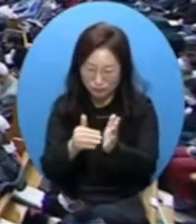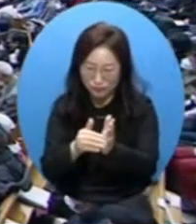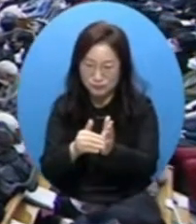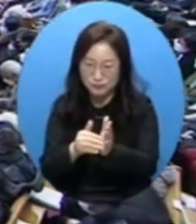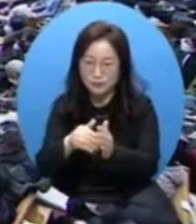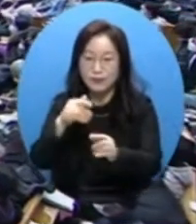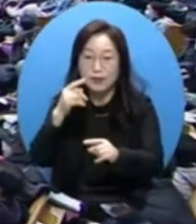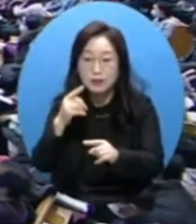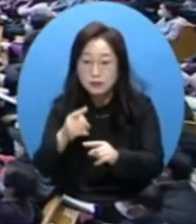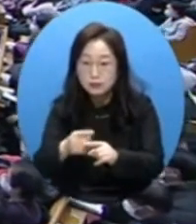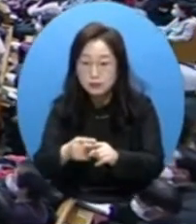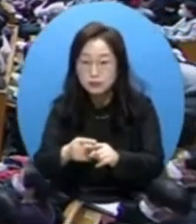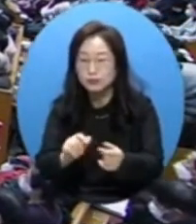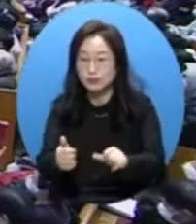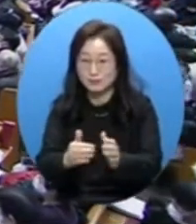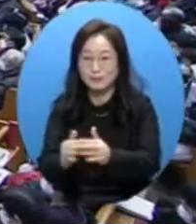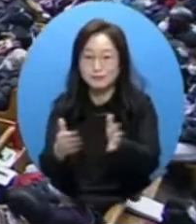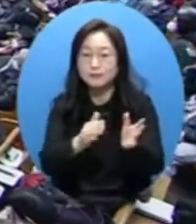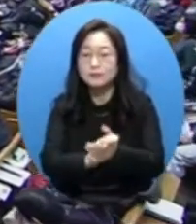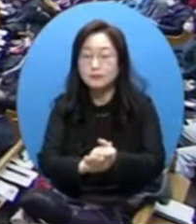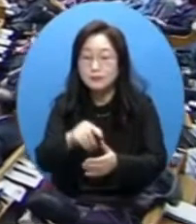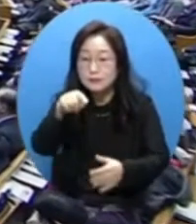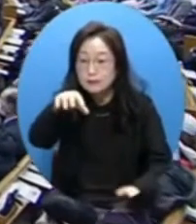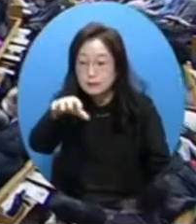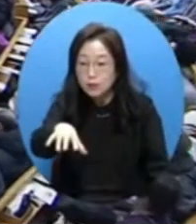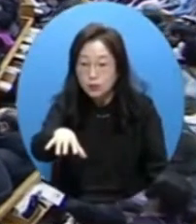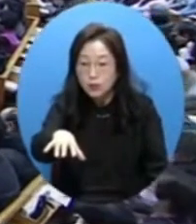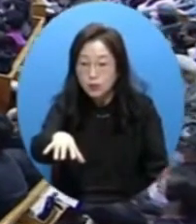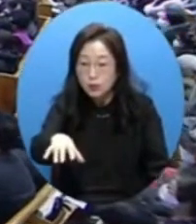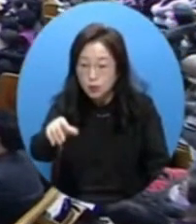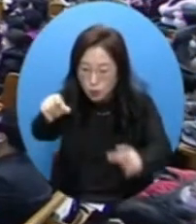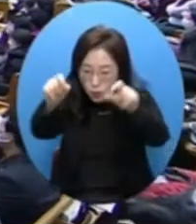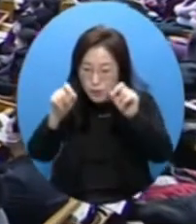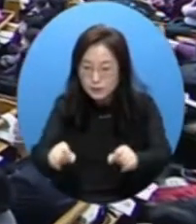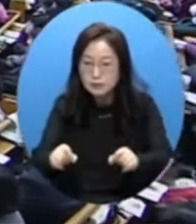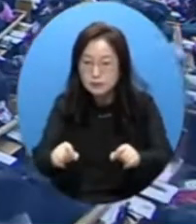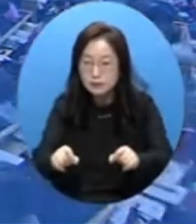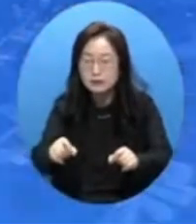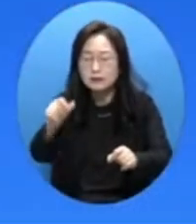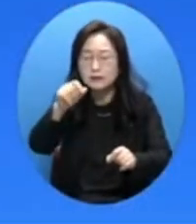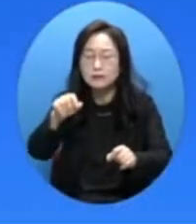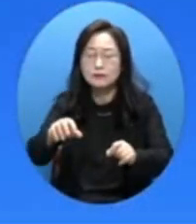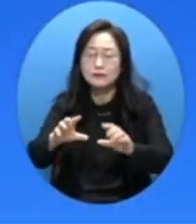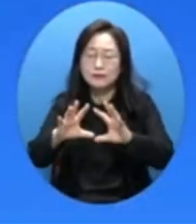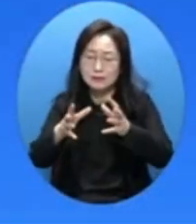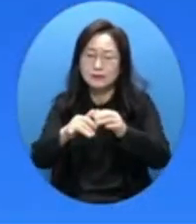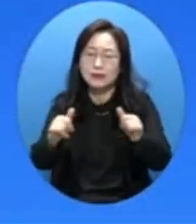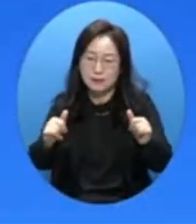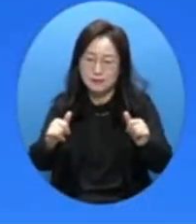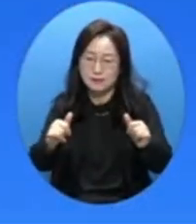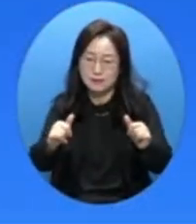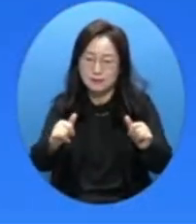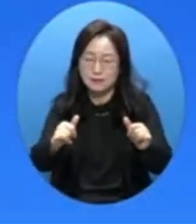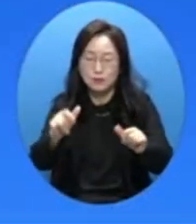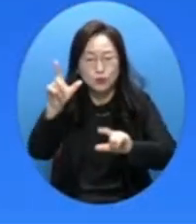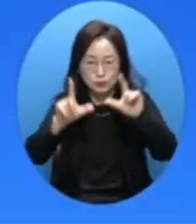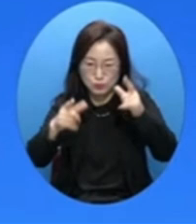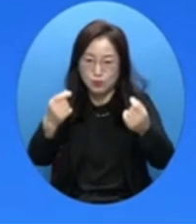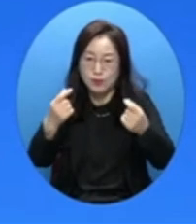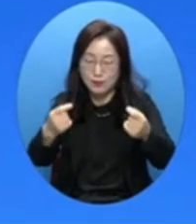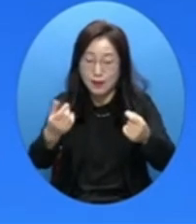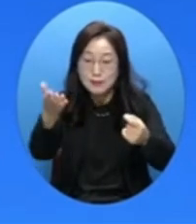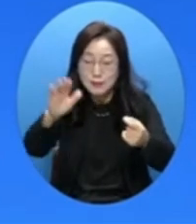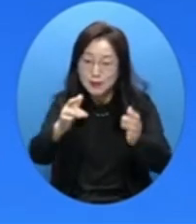이 사막 같은 인생에 예수님이 큰 바위 그늘이 되어 주셔서 그 그늘 밑에 들어가면